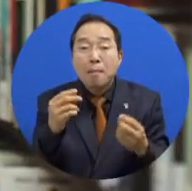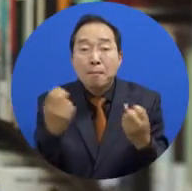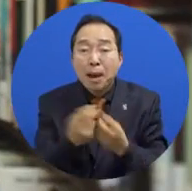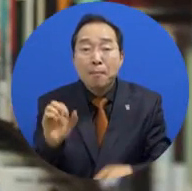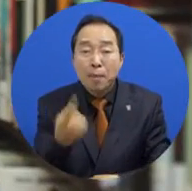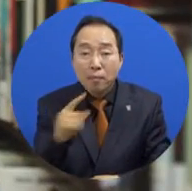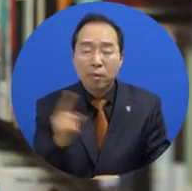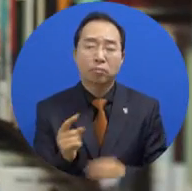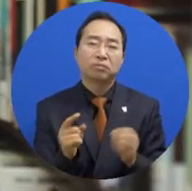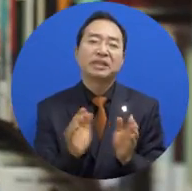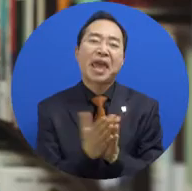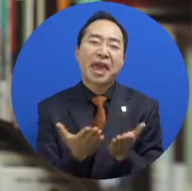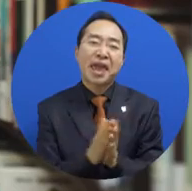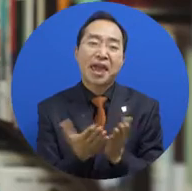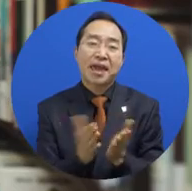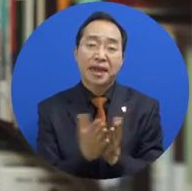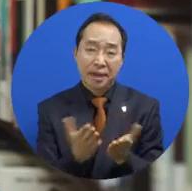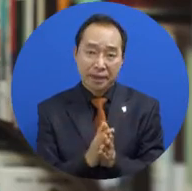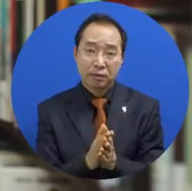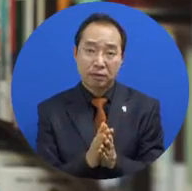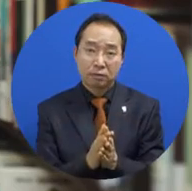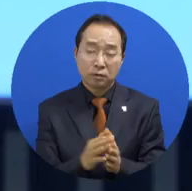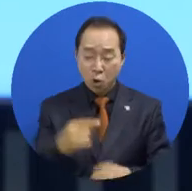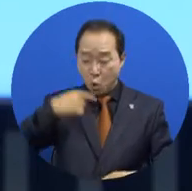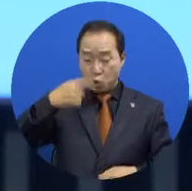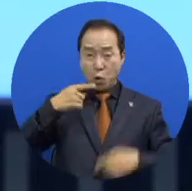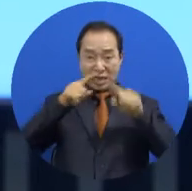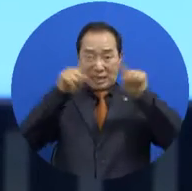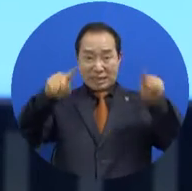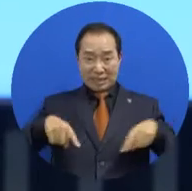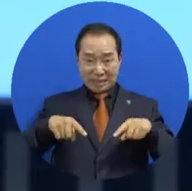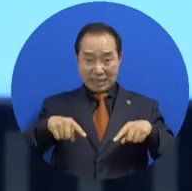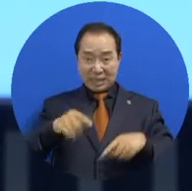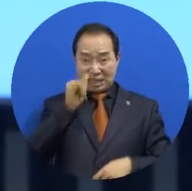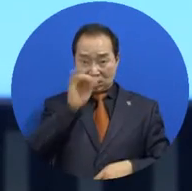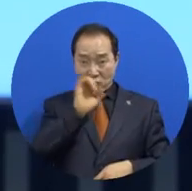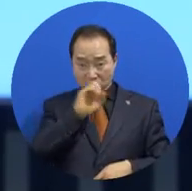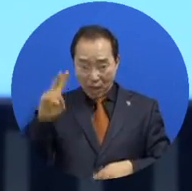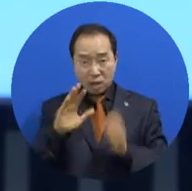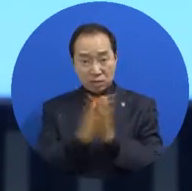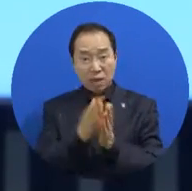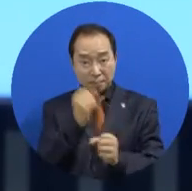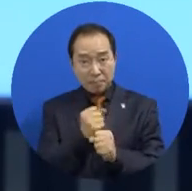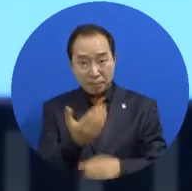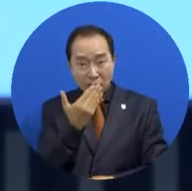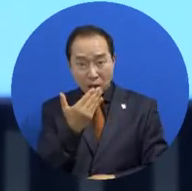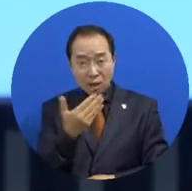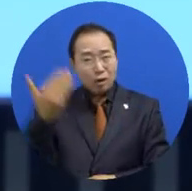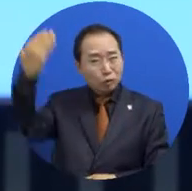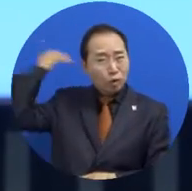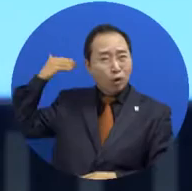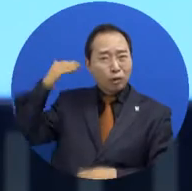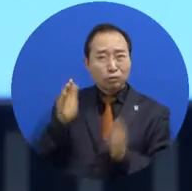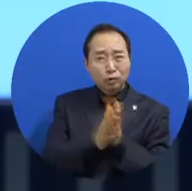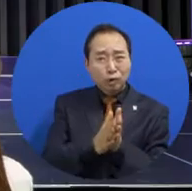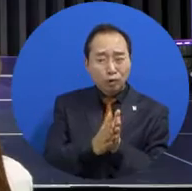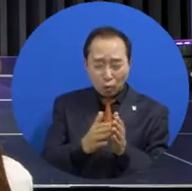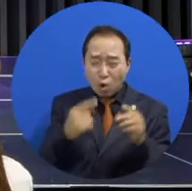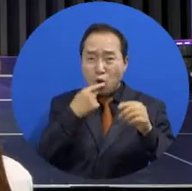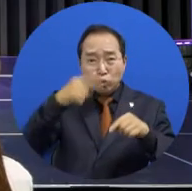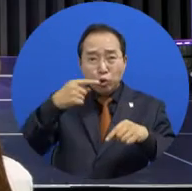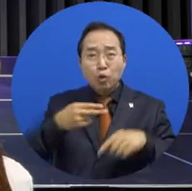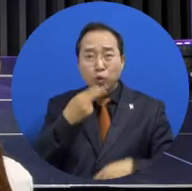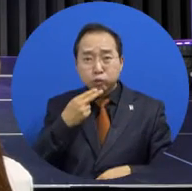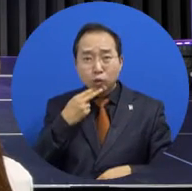책이 탄생입니다. 종이가 그 발명이 돼야 이게 이제 책이 되잖아요. 그 전에는